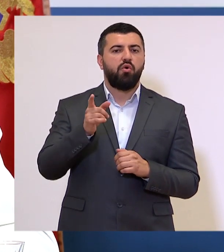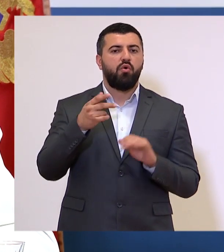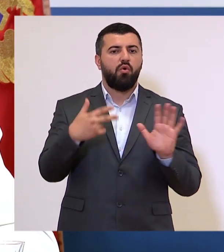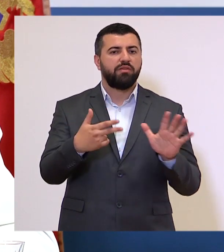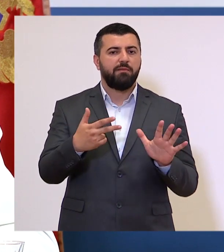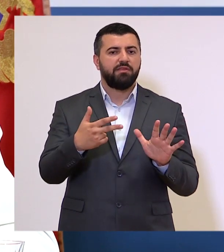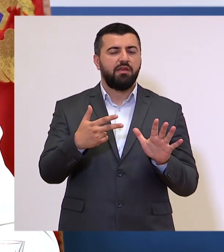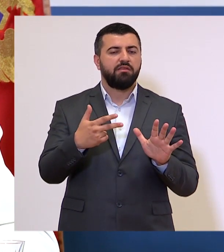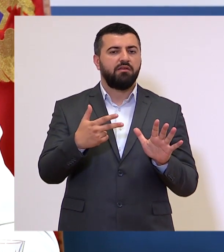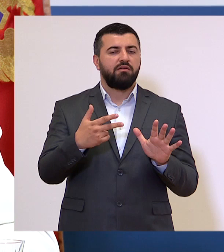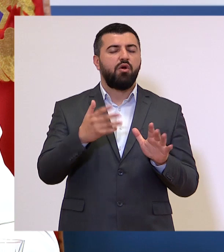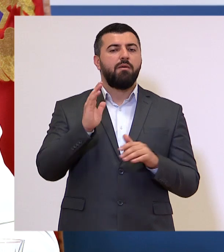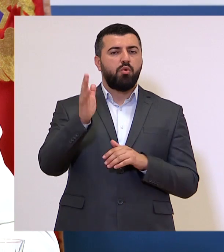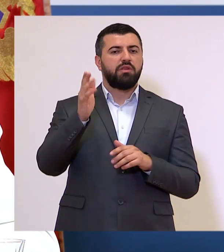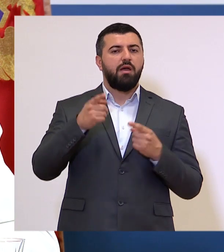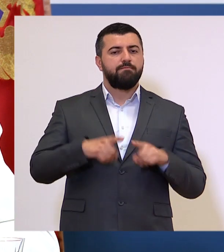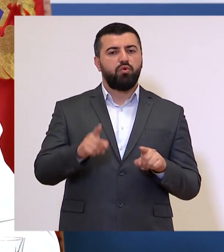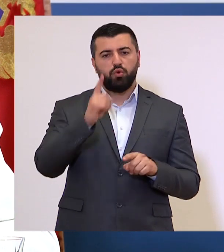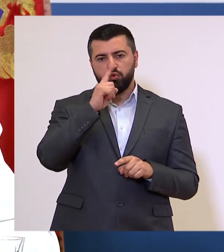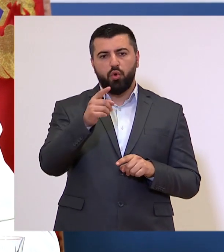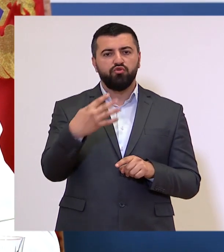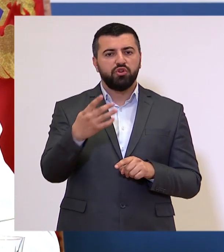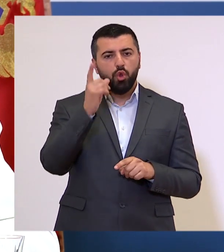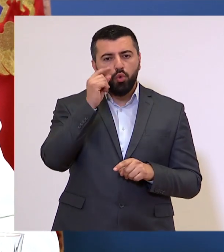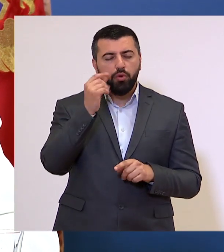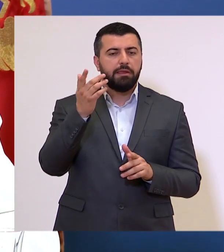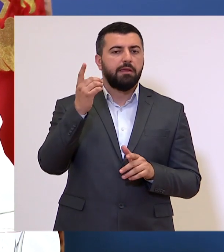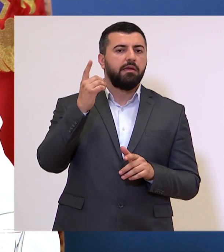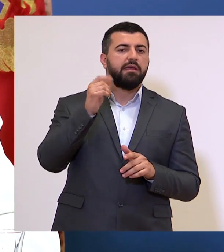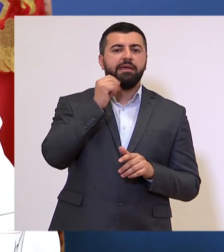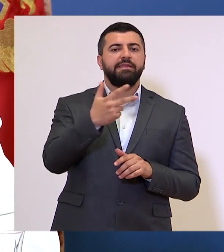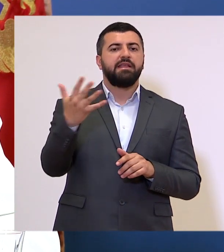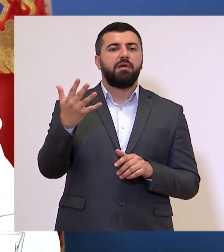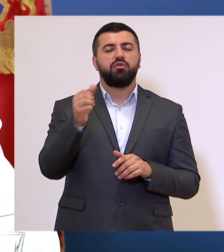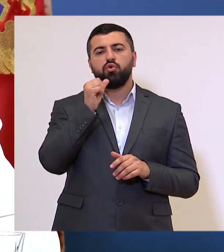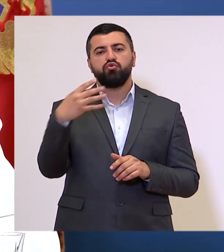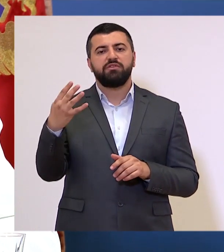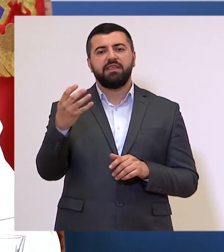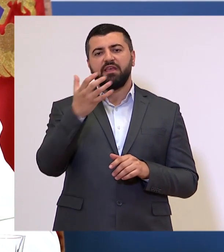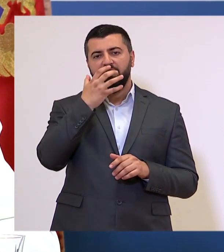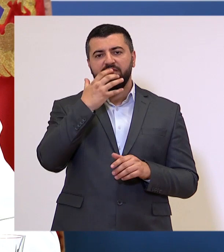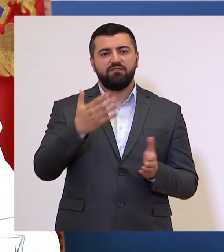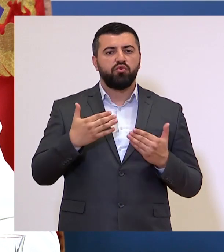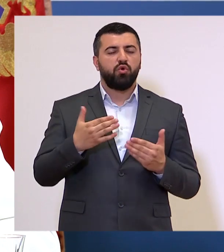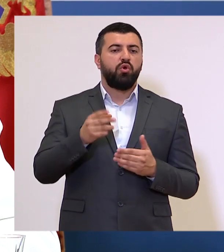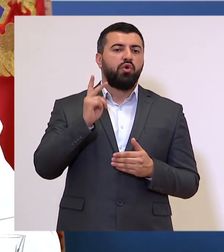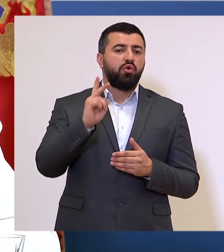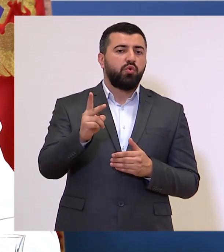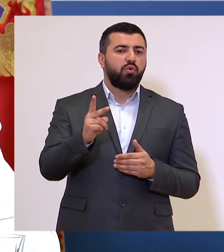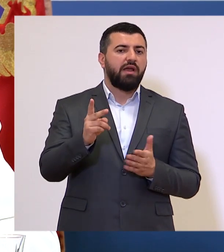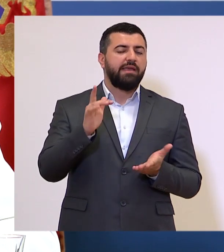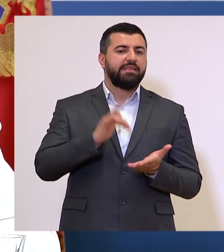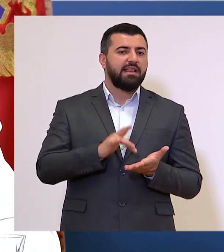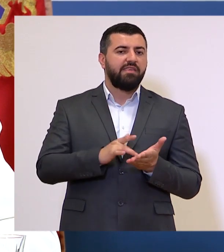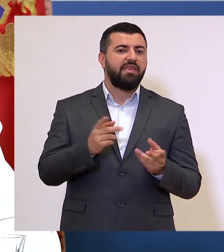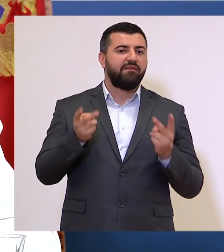80, da bude hospitalizovano 140 ljudi i da 35 do 40 njih bude respirator. Drugi scenario je neka